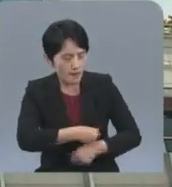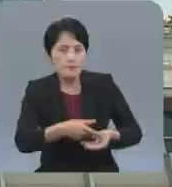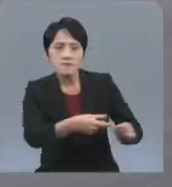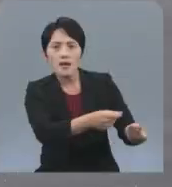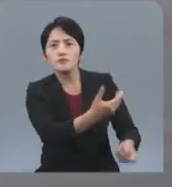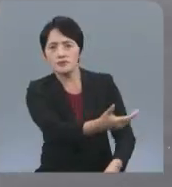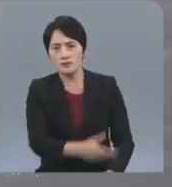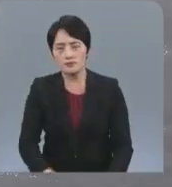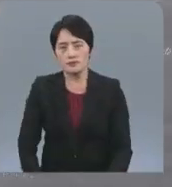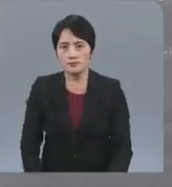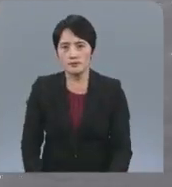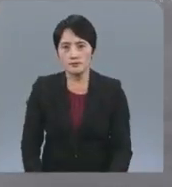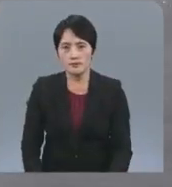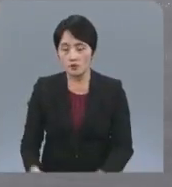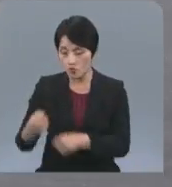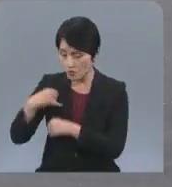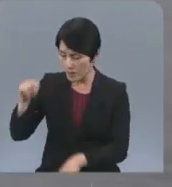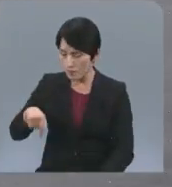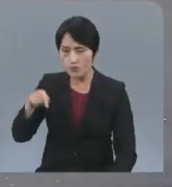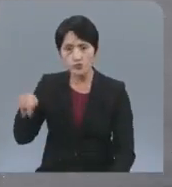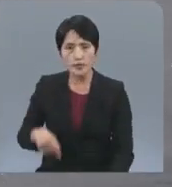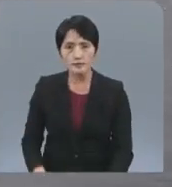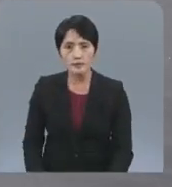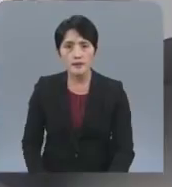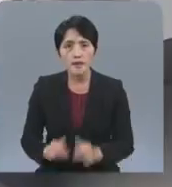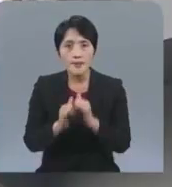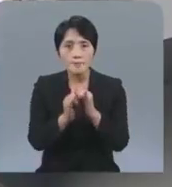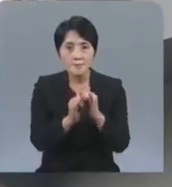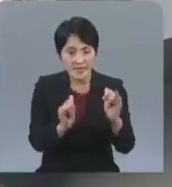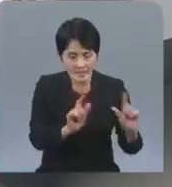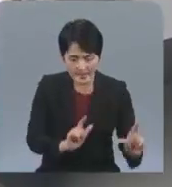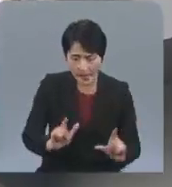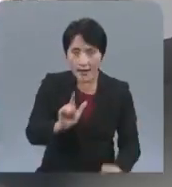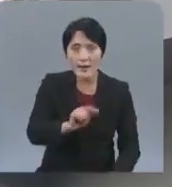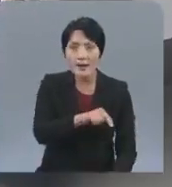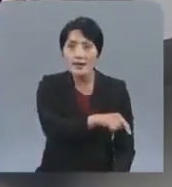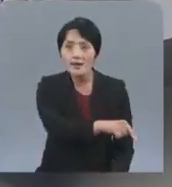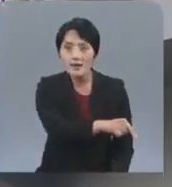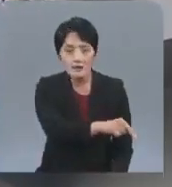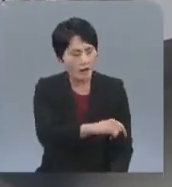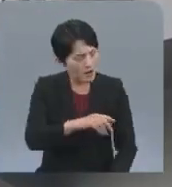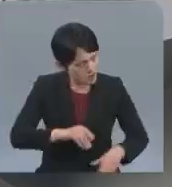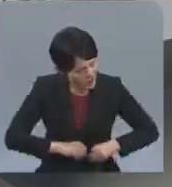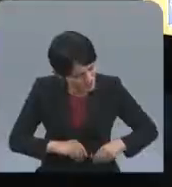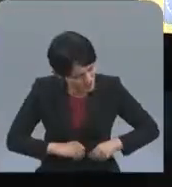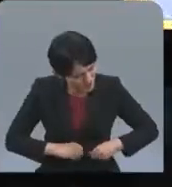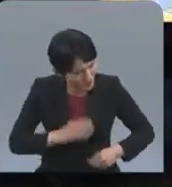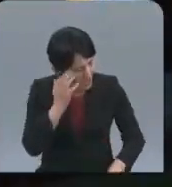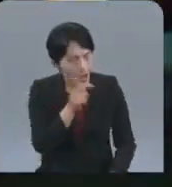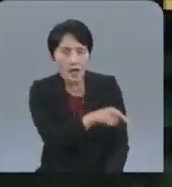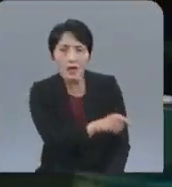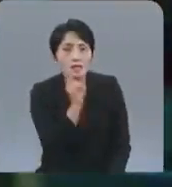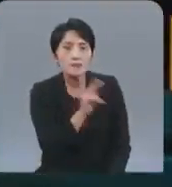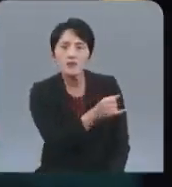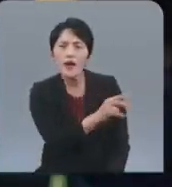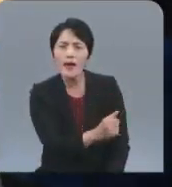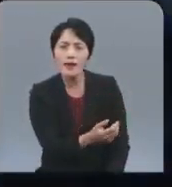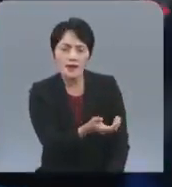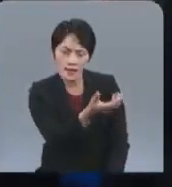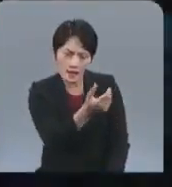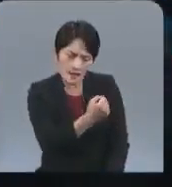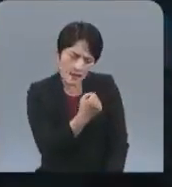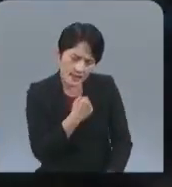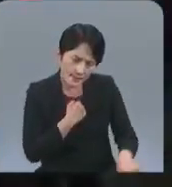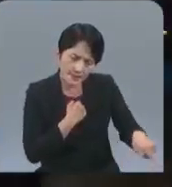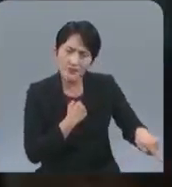неделе верховные народное собрание КНДР закрепило в Конституции страны политику укрепления ядерных